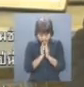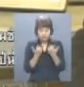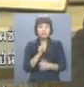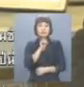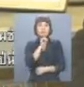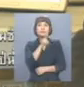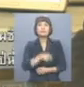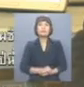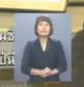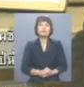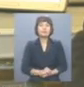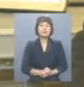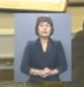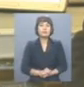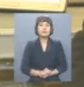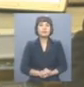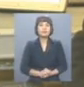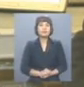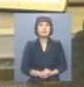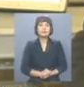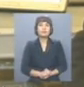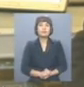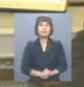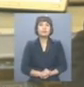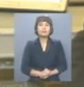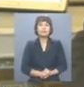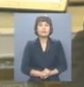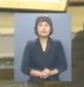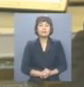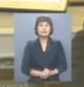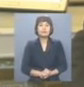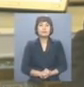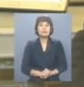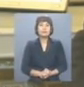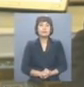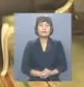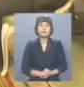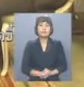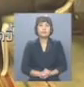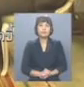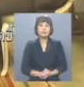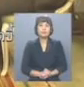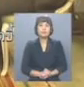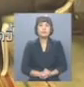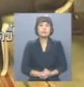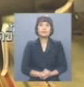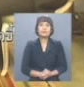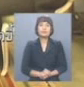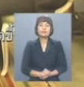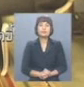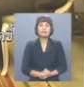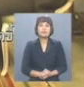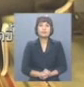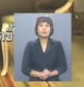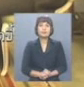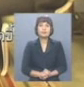flood crisis this year. Dr. Seri has mentioned before that this come from climate change. So, Mr. Ambassador,